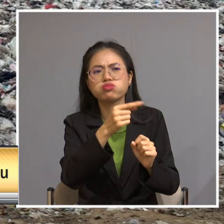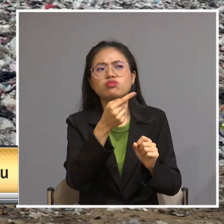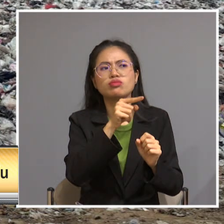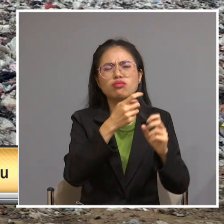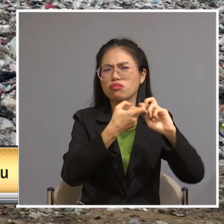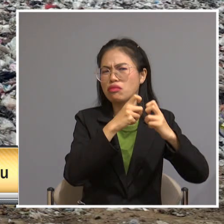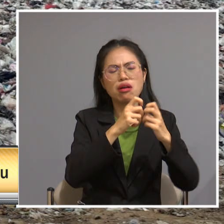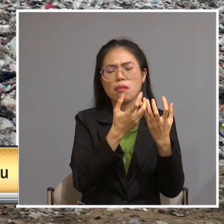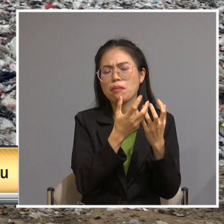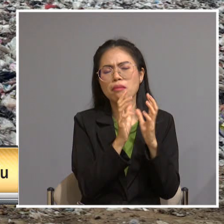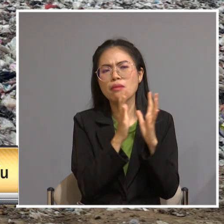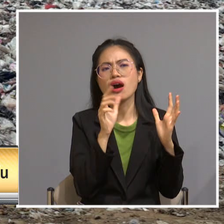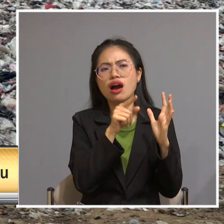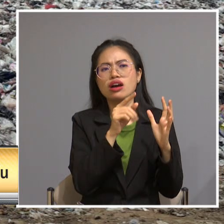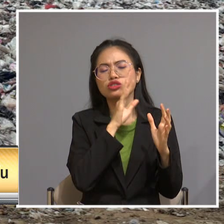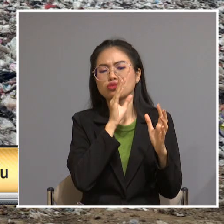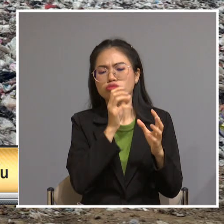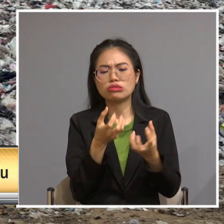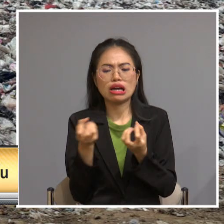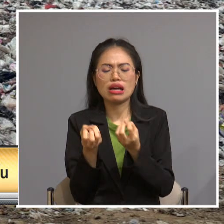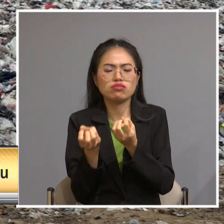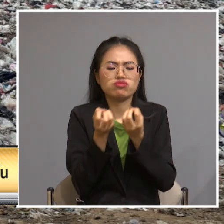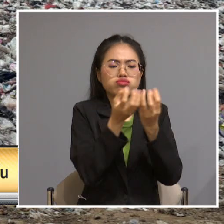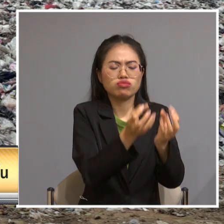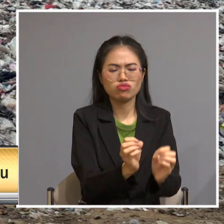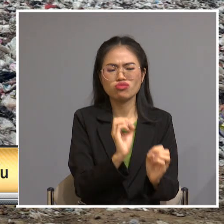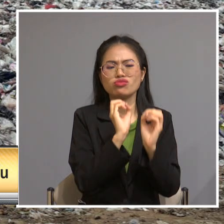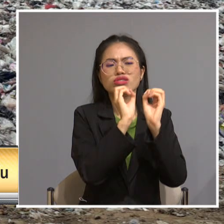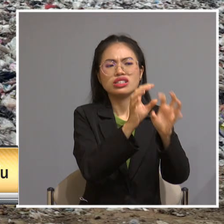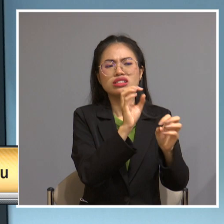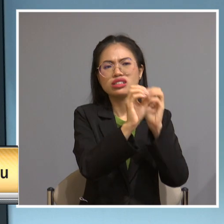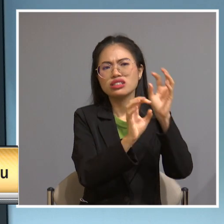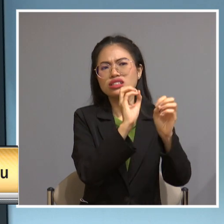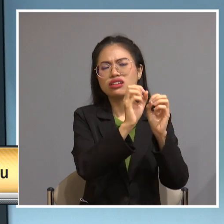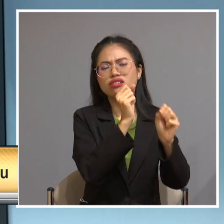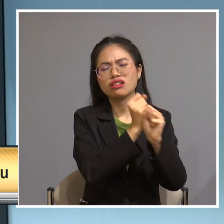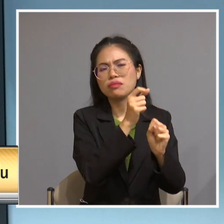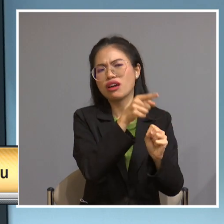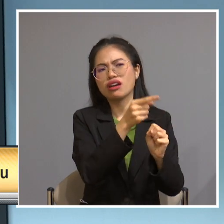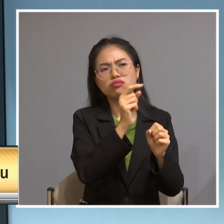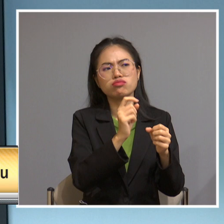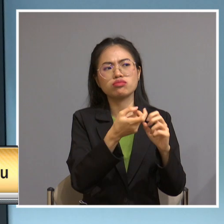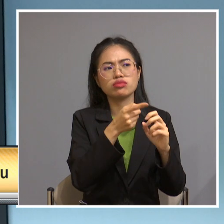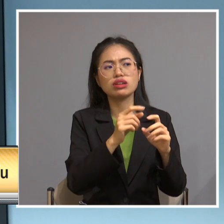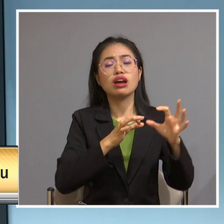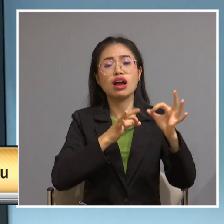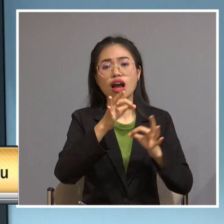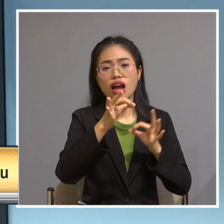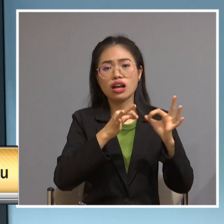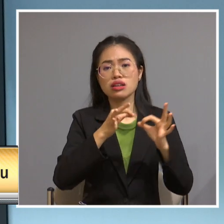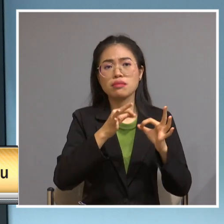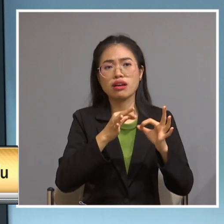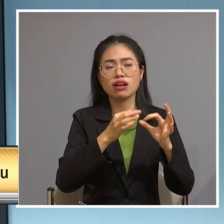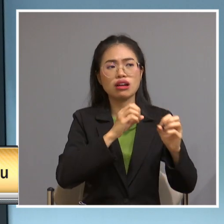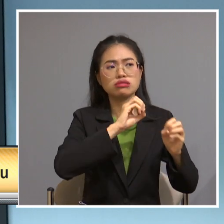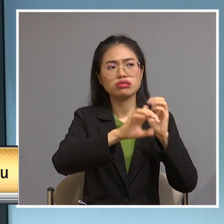เยอะเพรว่า OpenDump ก็มีอหนาที่ทำได้ผมขออิบายสราพว่ ในเรื่องของการกำจั